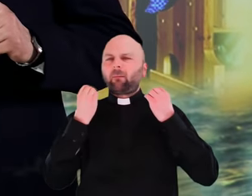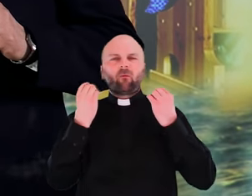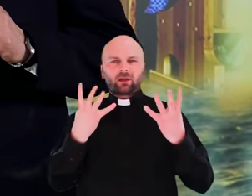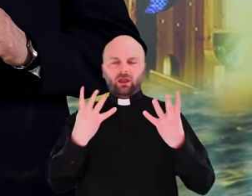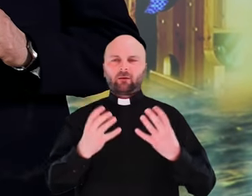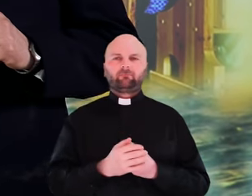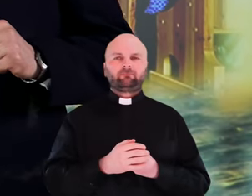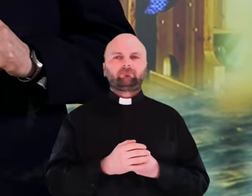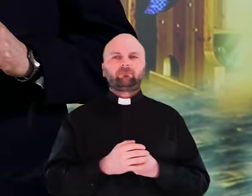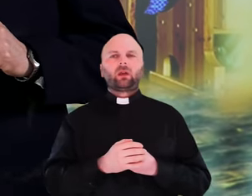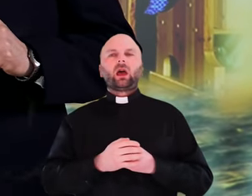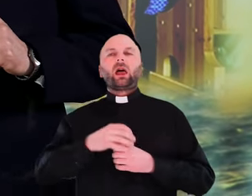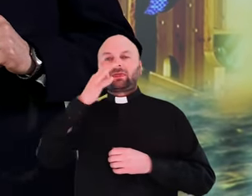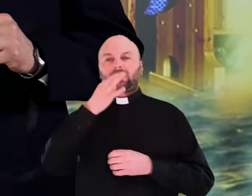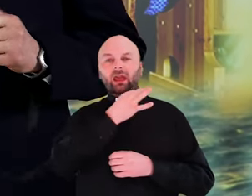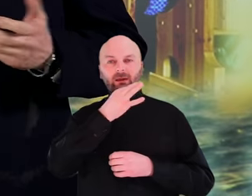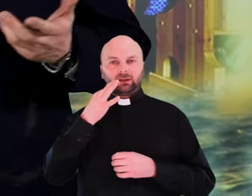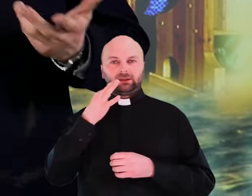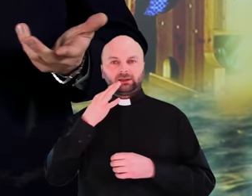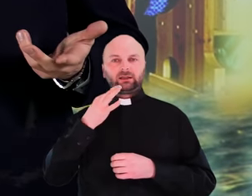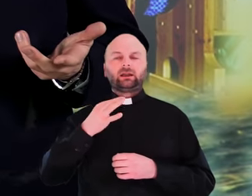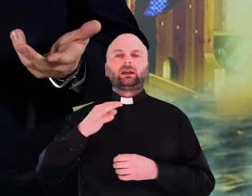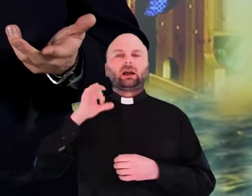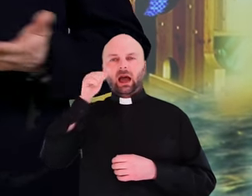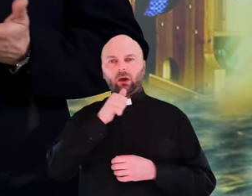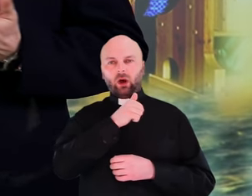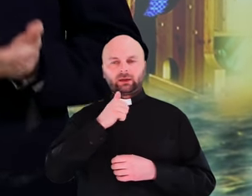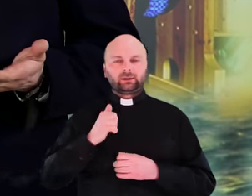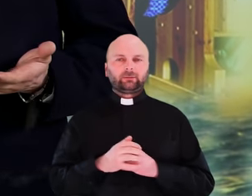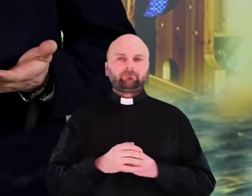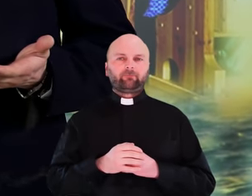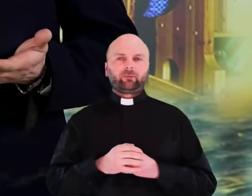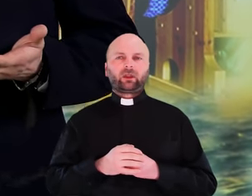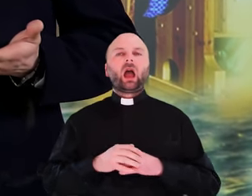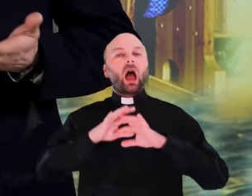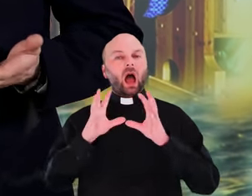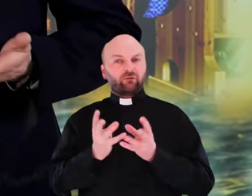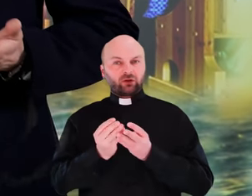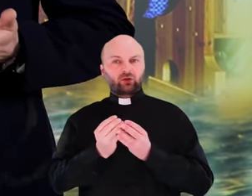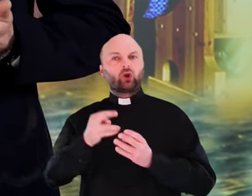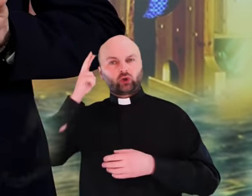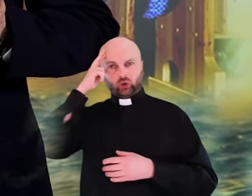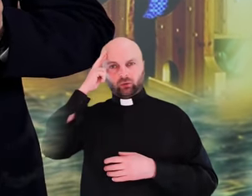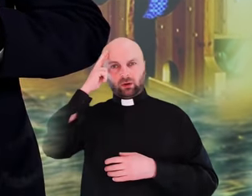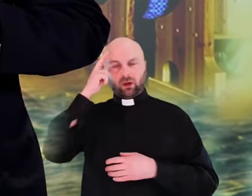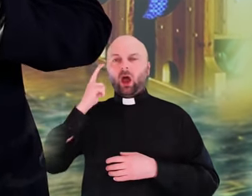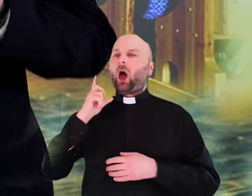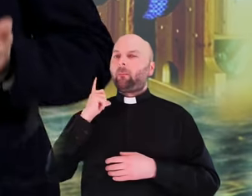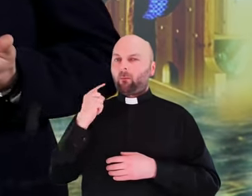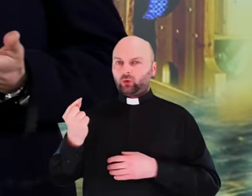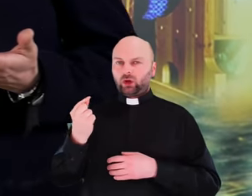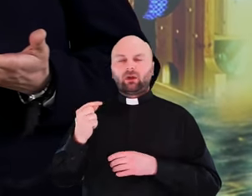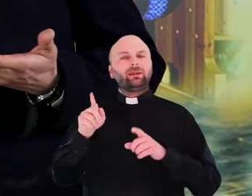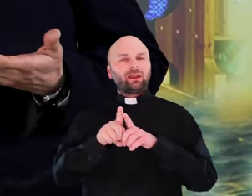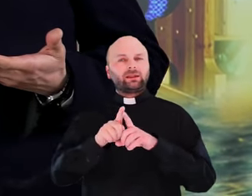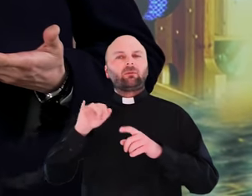tajemnicy Eucharystii. Aby ją odbyć i wszystko zrozumieć, będziemy tak jak na naszych